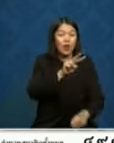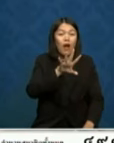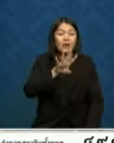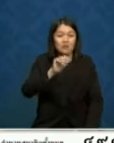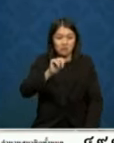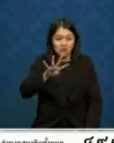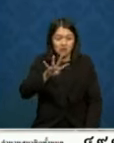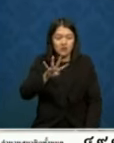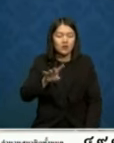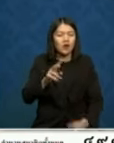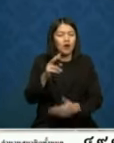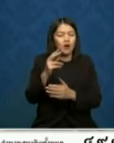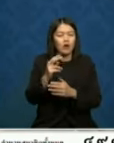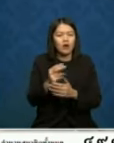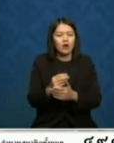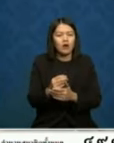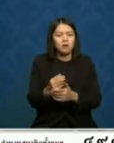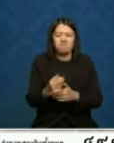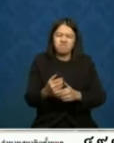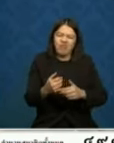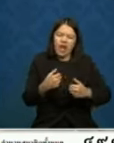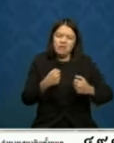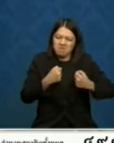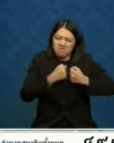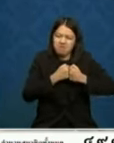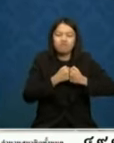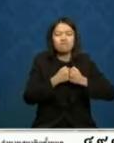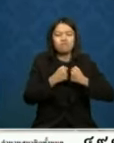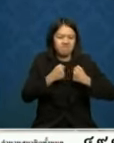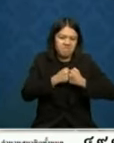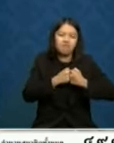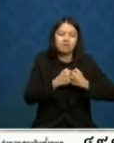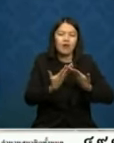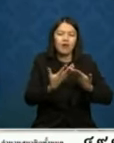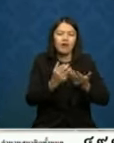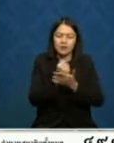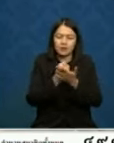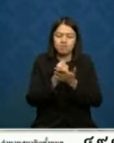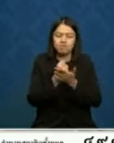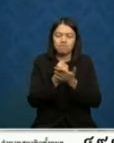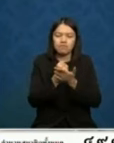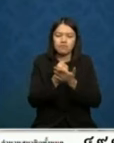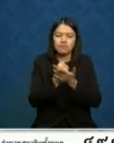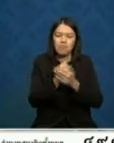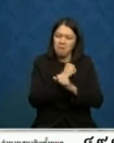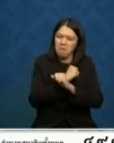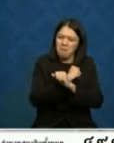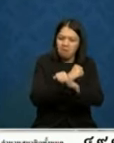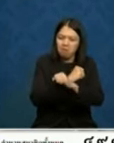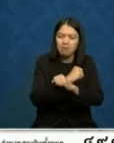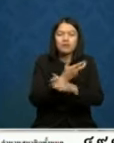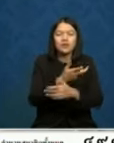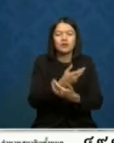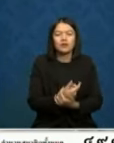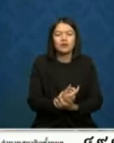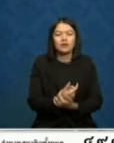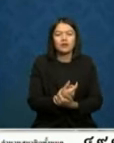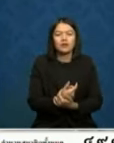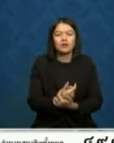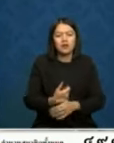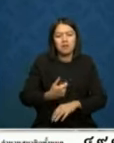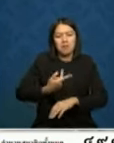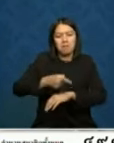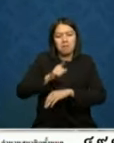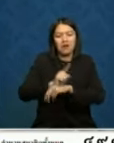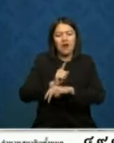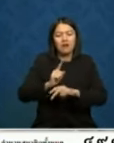2544คือนโยบายประกาศสงครามกับยาเสพติดผมจำได้ครับท่านครับต้องขออนุญาตท่านประธานเป็นรัฐมนตรีว่าการกระทรวงมห